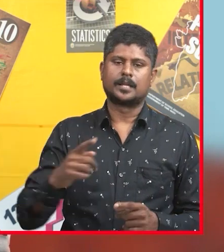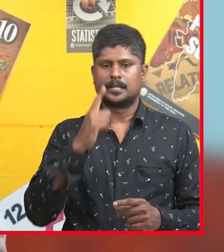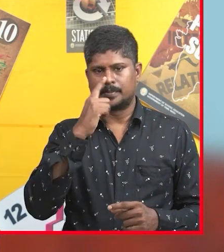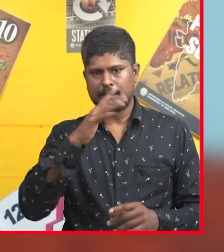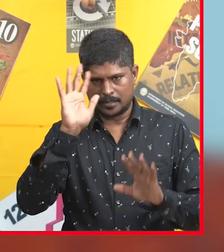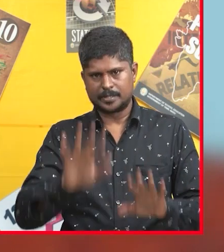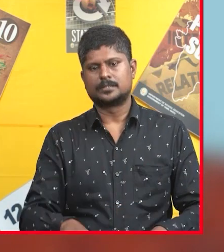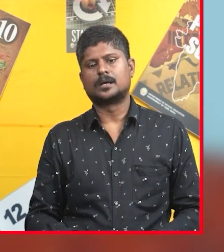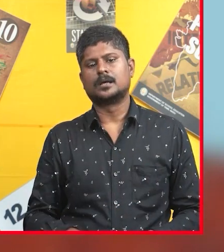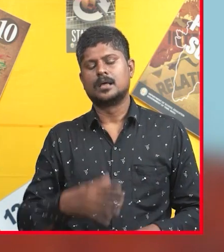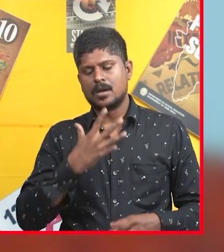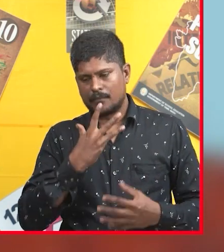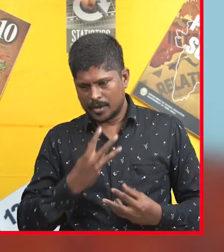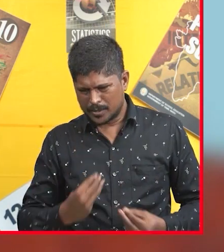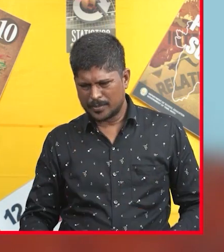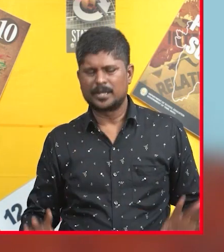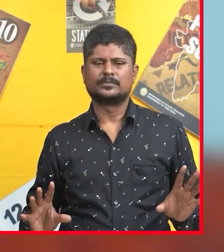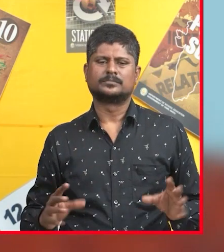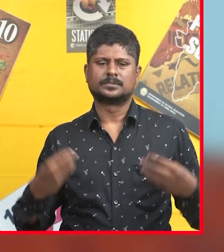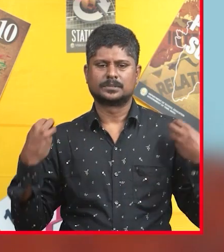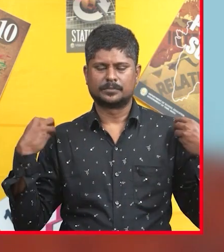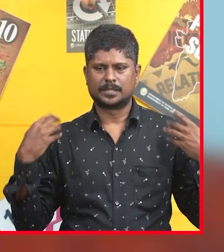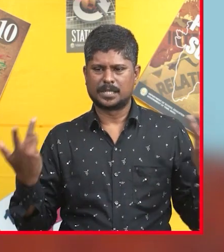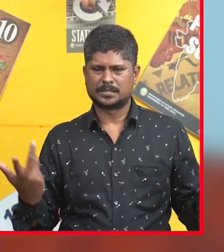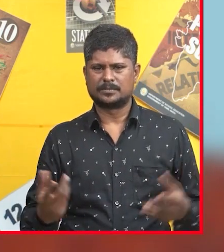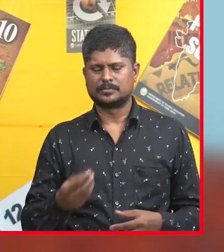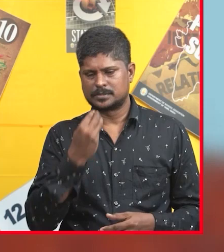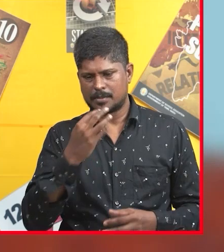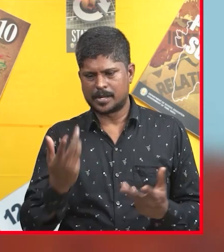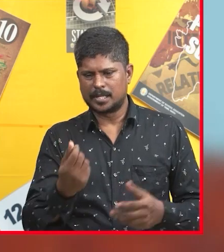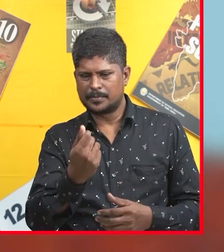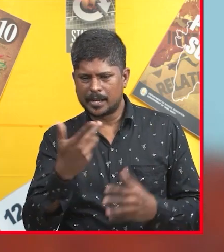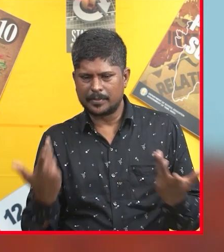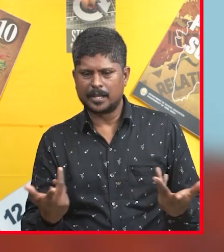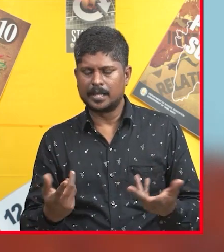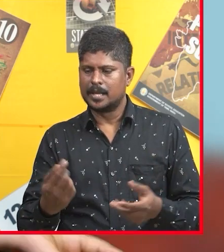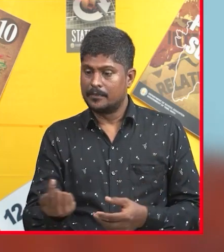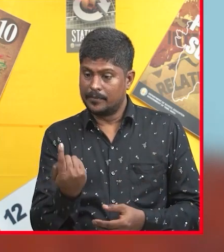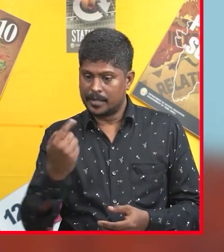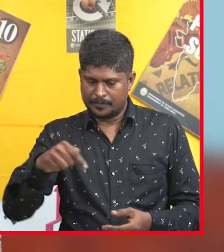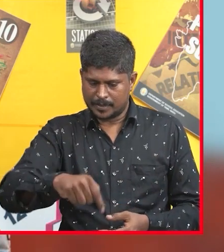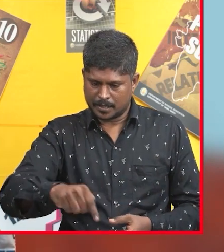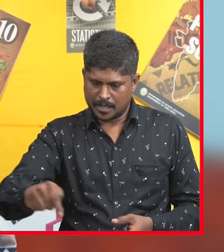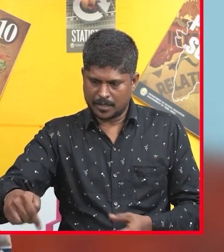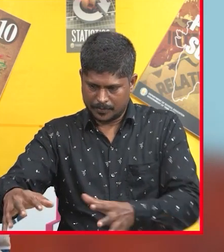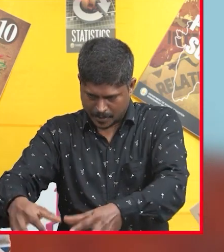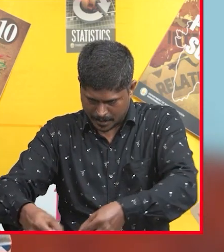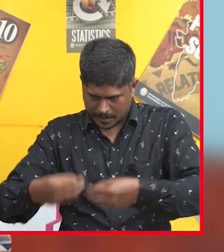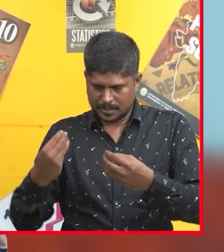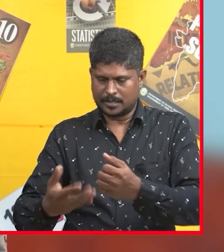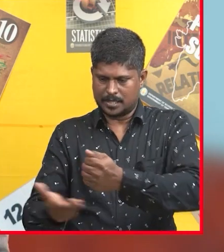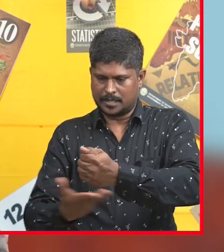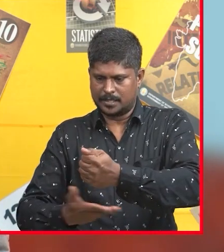இருந்திருக்காங்க அப்படின்னு. வறுமையிலும் தாண்ட தானியம் இருக்காது, இருந்தாலும் விதைப்பதற்காக வைக்கப்பட்ட தானியத்தை எடுத்து அதை